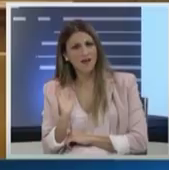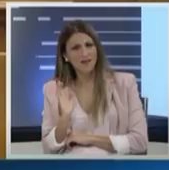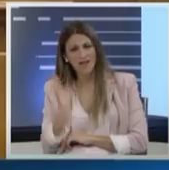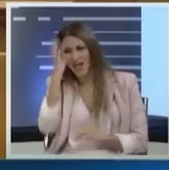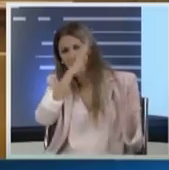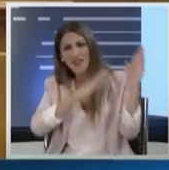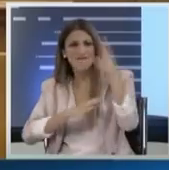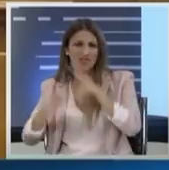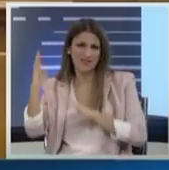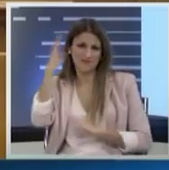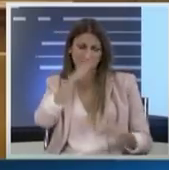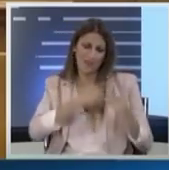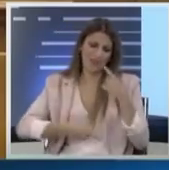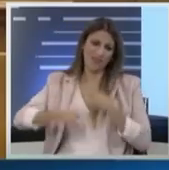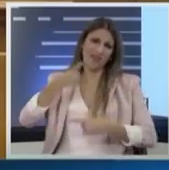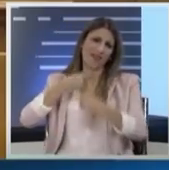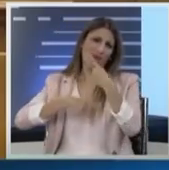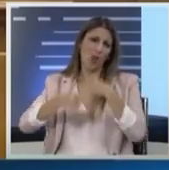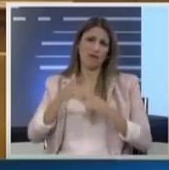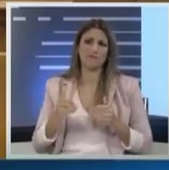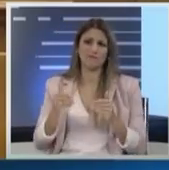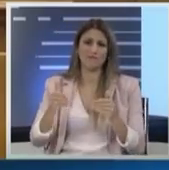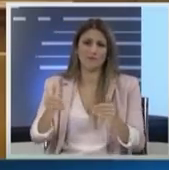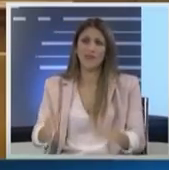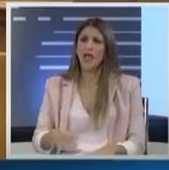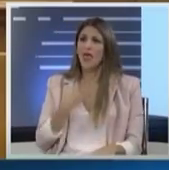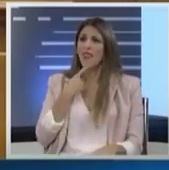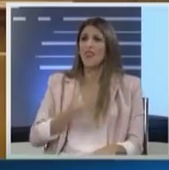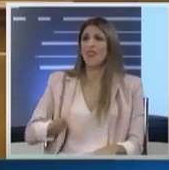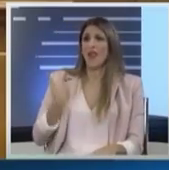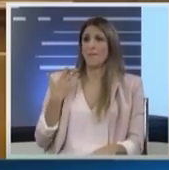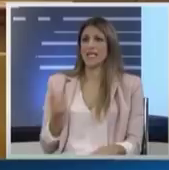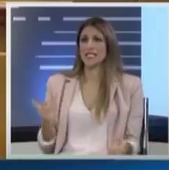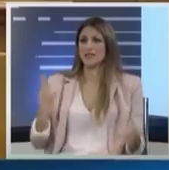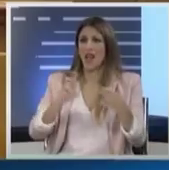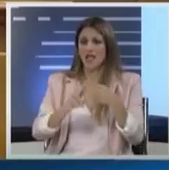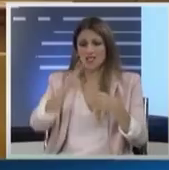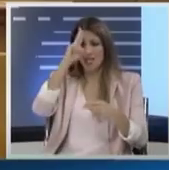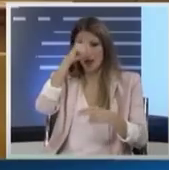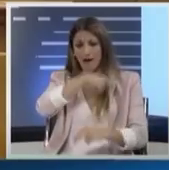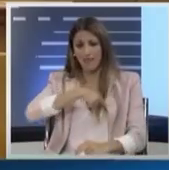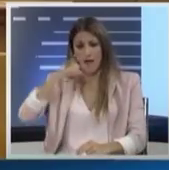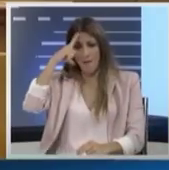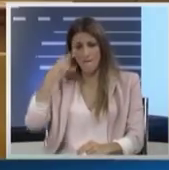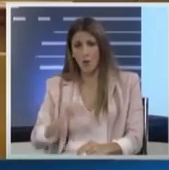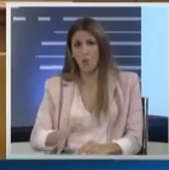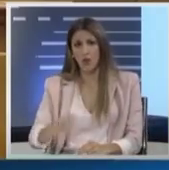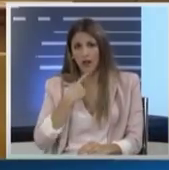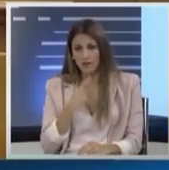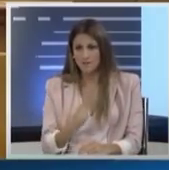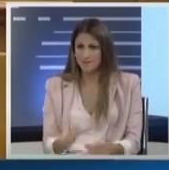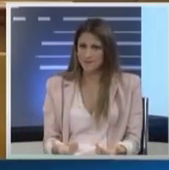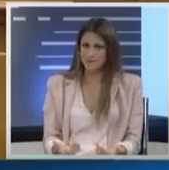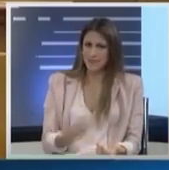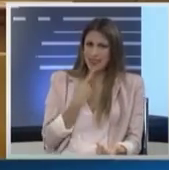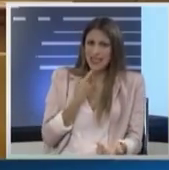υπεκφυγές. Δεν είχατε, λέει, συνάντηση με την κυρία Μέρκελ. Ήσασταν μαζί στην Σύνοδο του Ευρωπαϊκού Λαϊκού